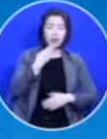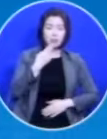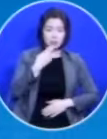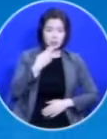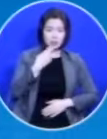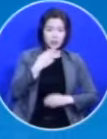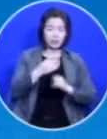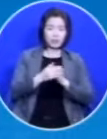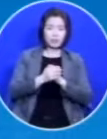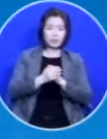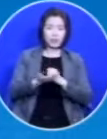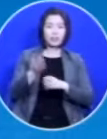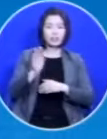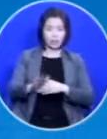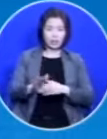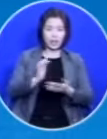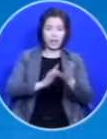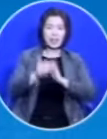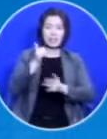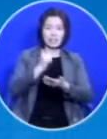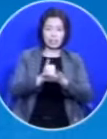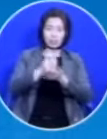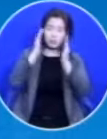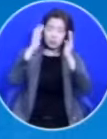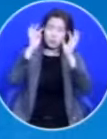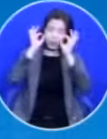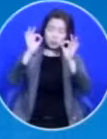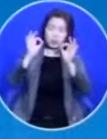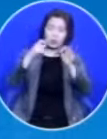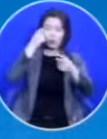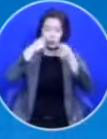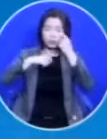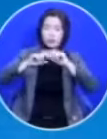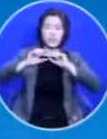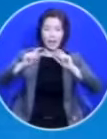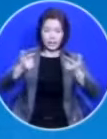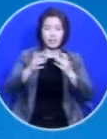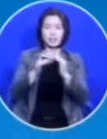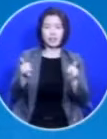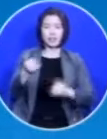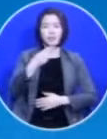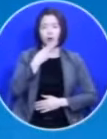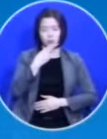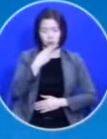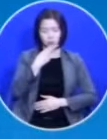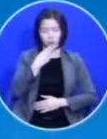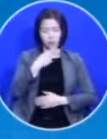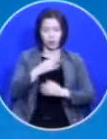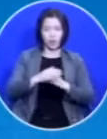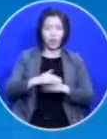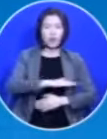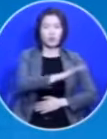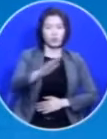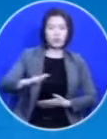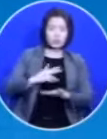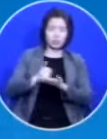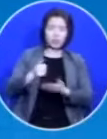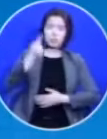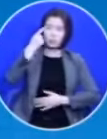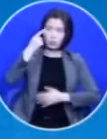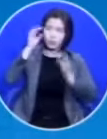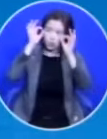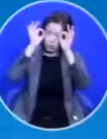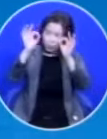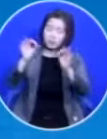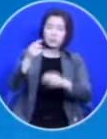없지요 예수님 바라보고는 안 울 사람이 없습니다 우리 주님의 눈을